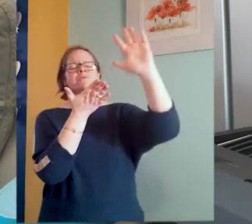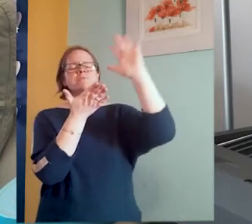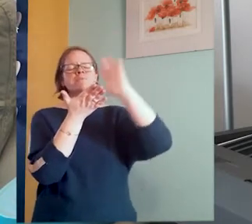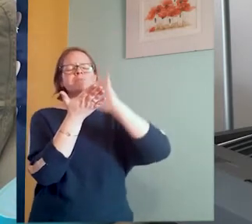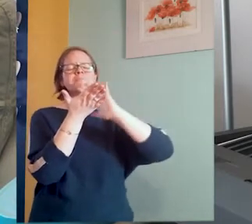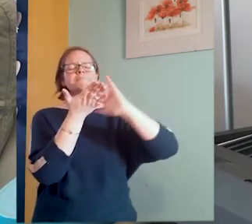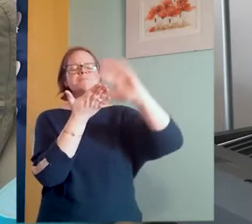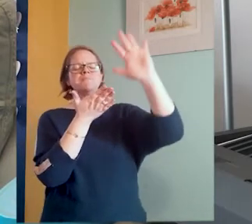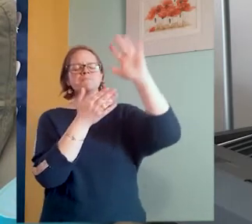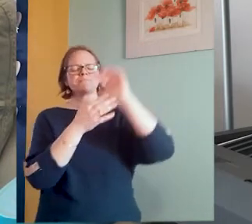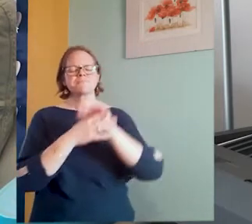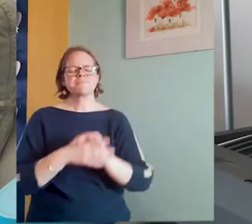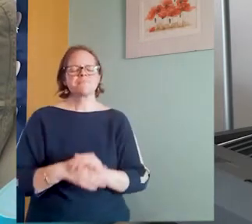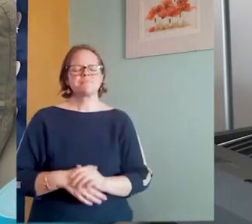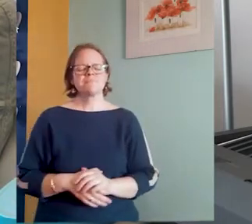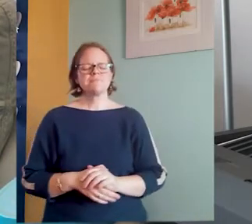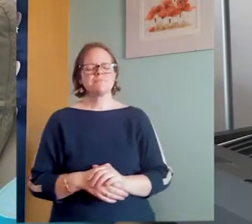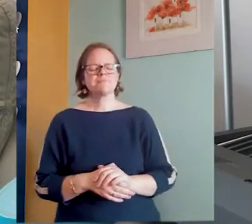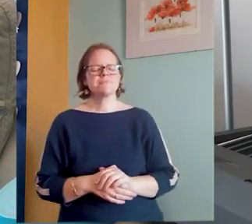Je chanterai Dieu,